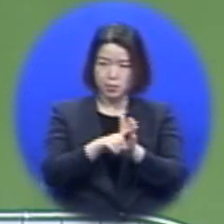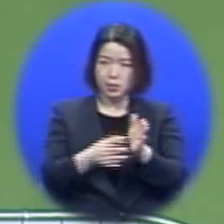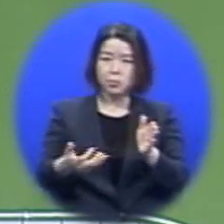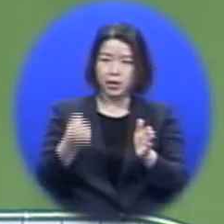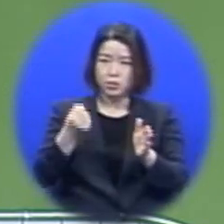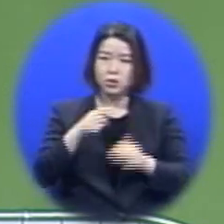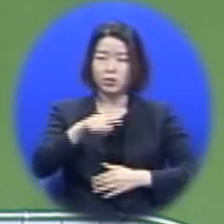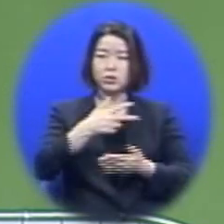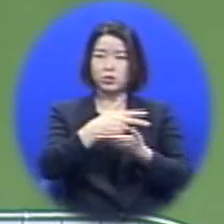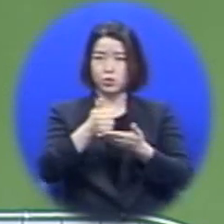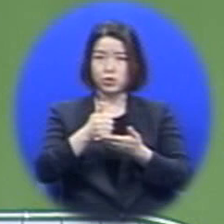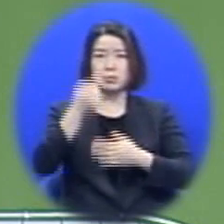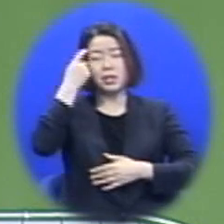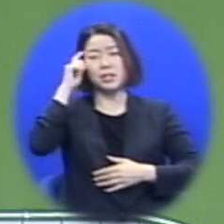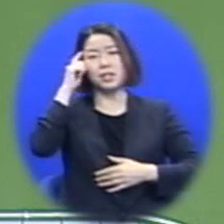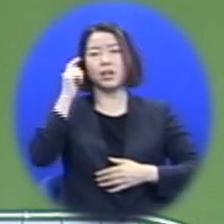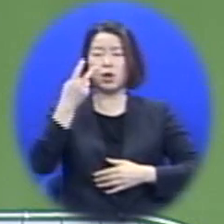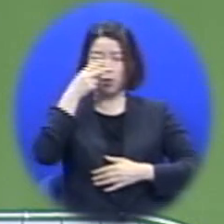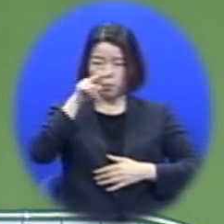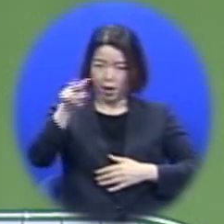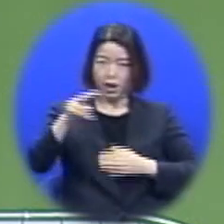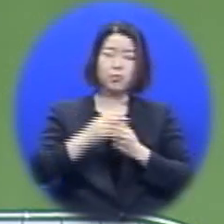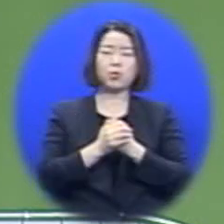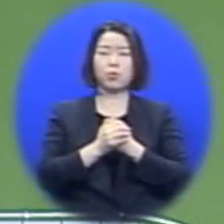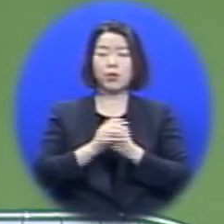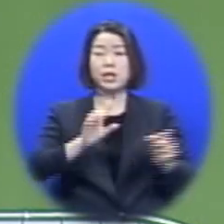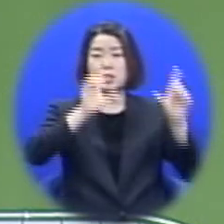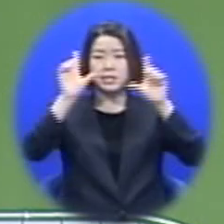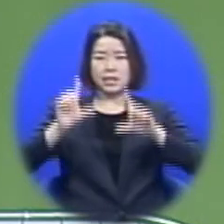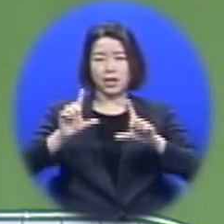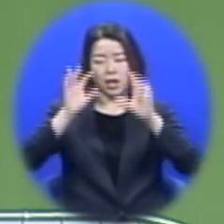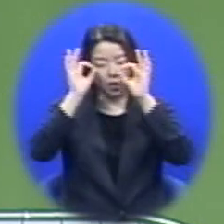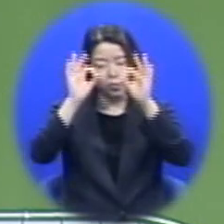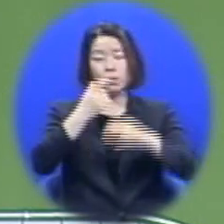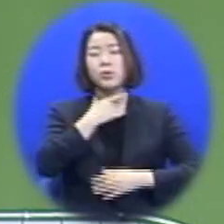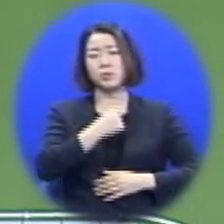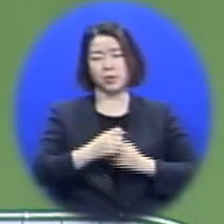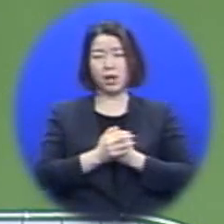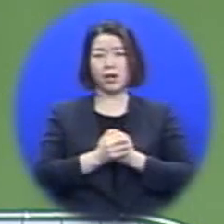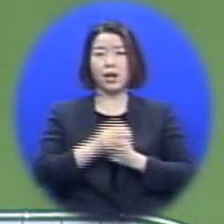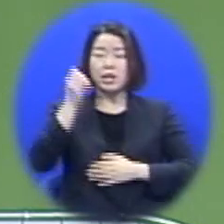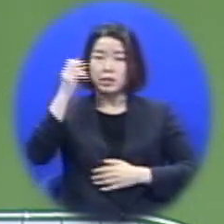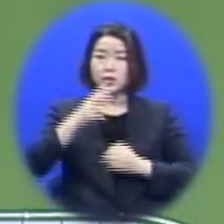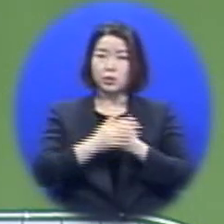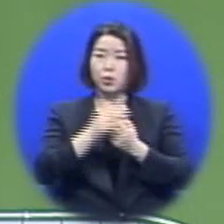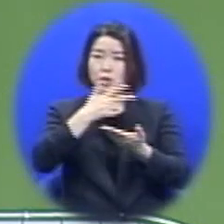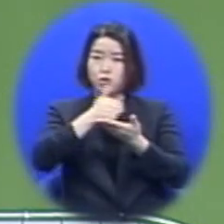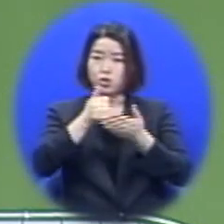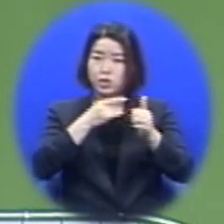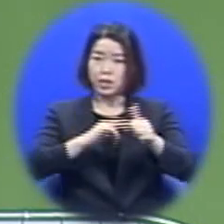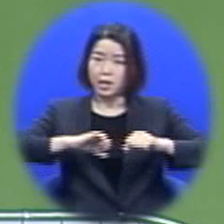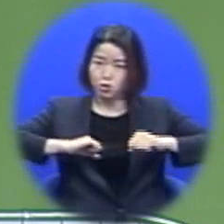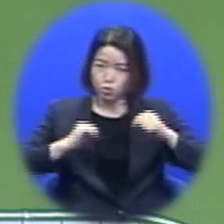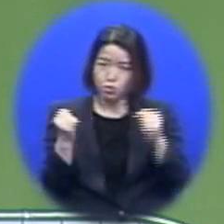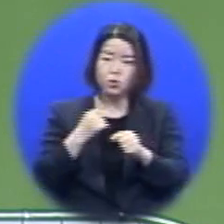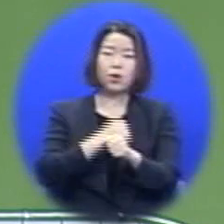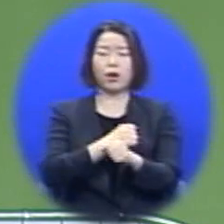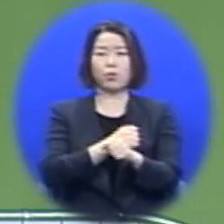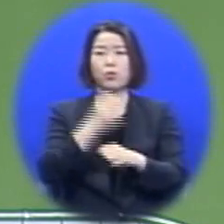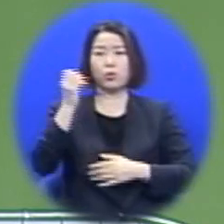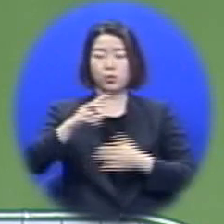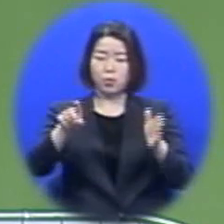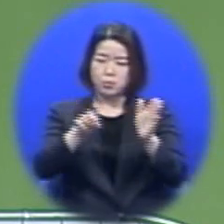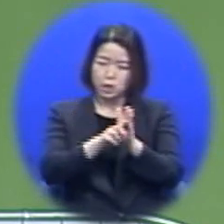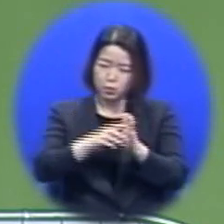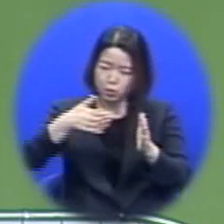주님을 내가 생각하고 바라보고 그렇게 살아봐야 되겠다. 그리고 주님께 순종하고 또